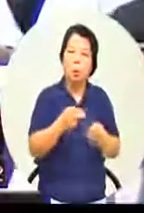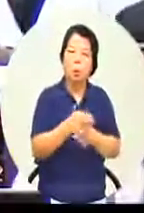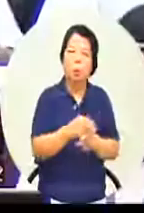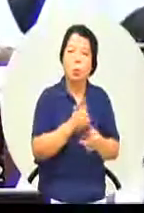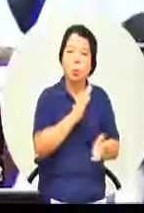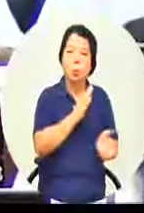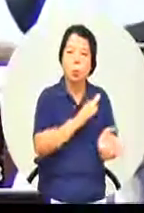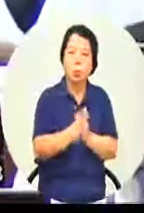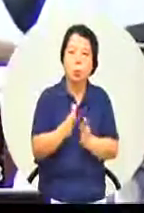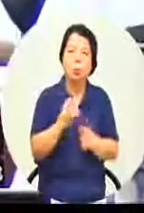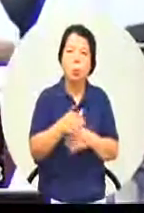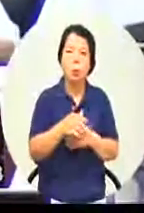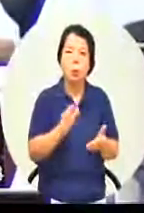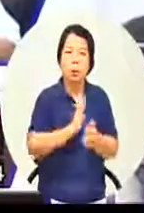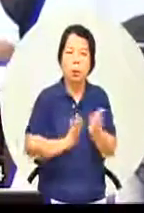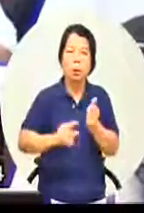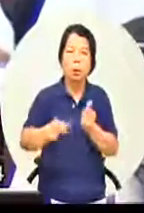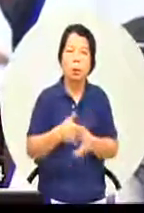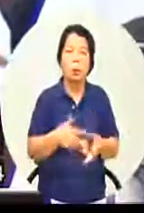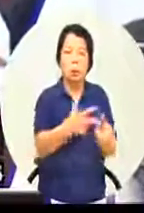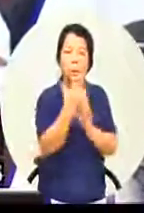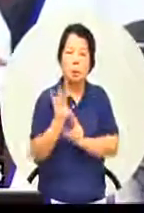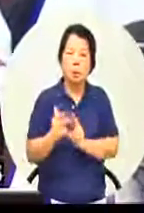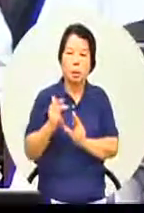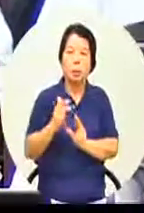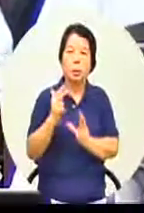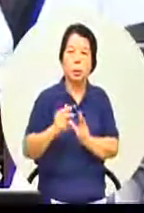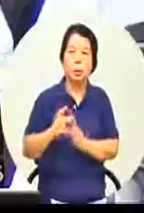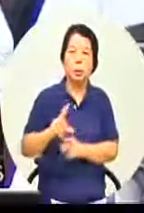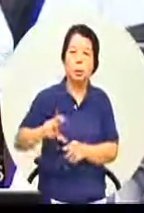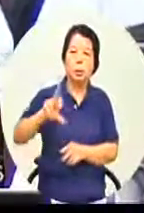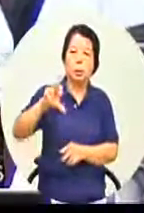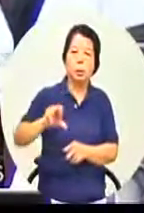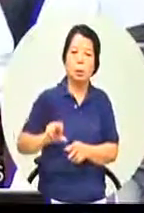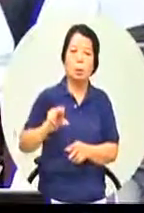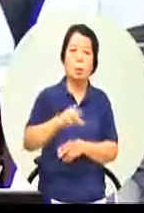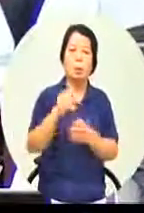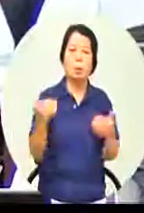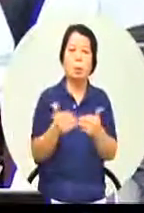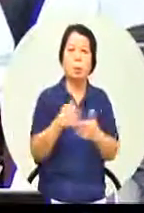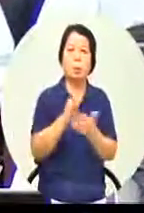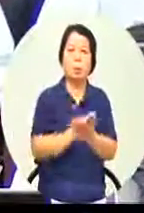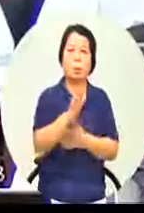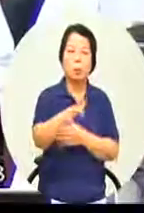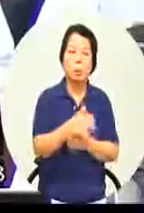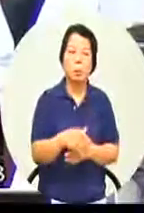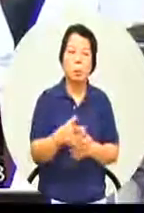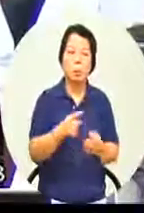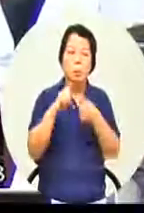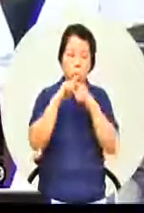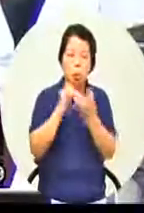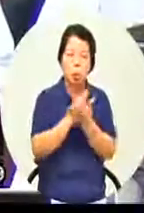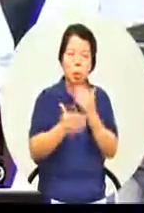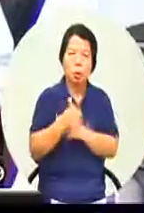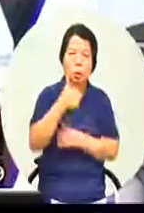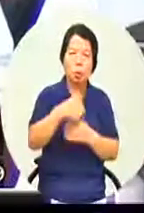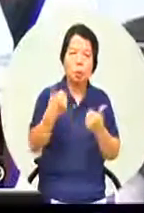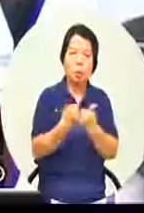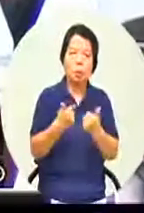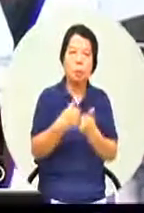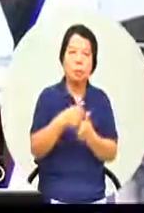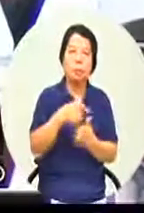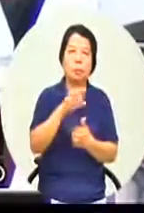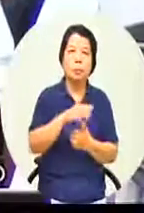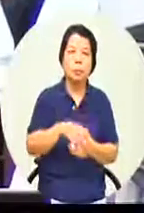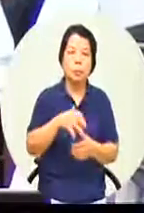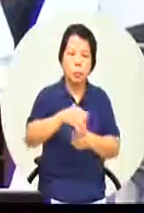那这个因为牵涉到整个桥墩的高度的问题，所以这个部分我们后续会再跟秘书长所主持的那个会议呢，各